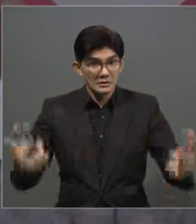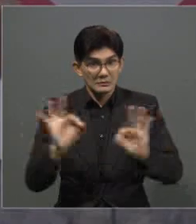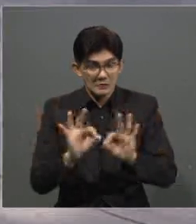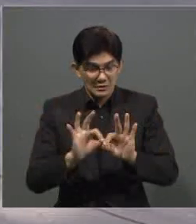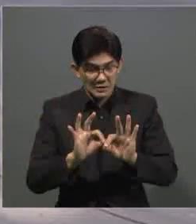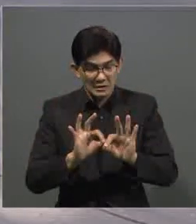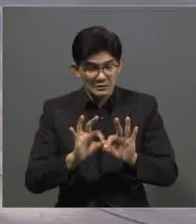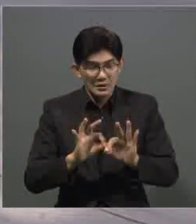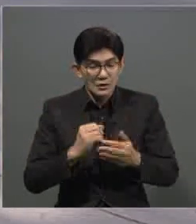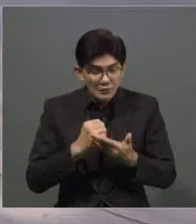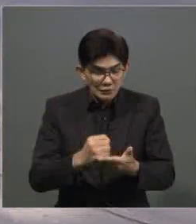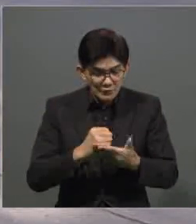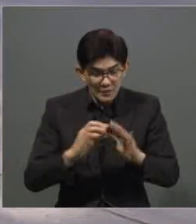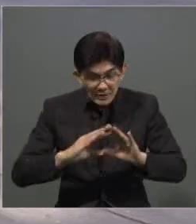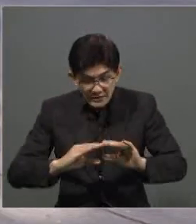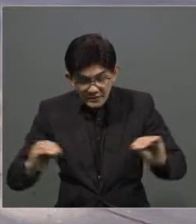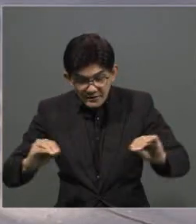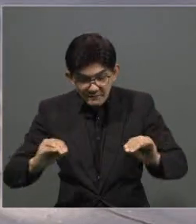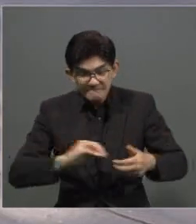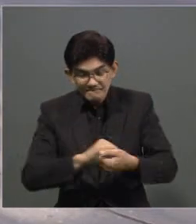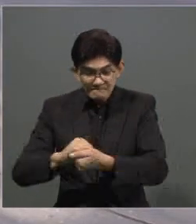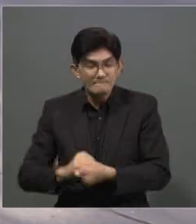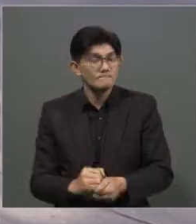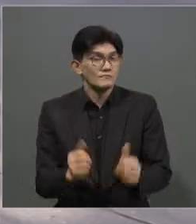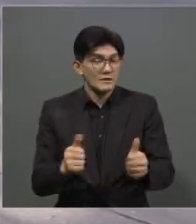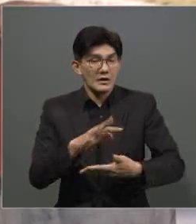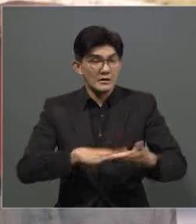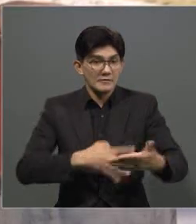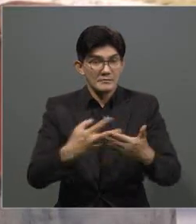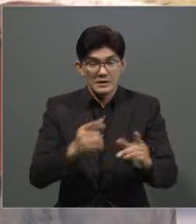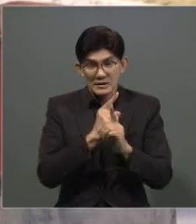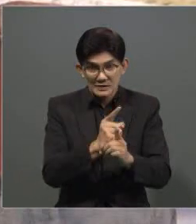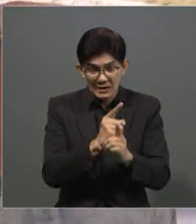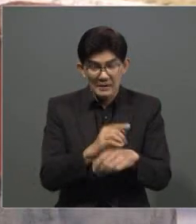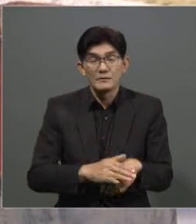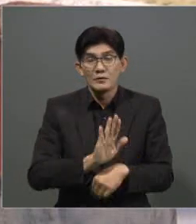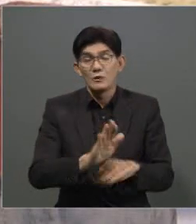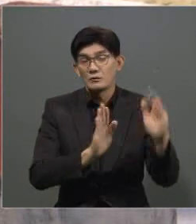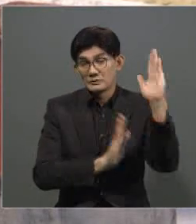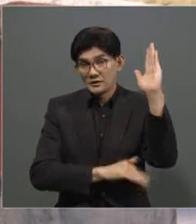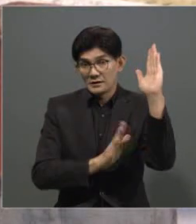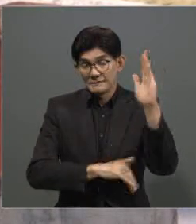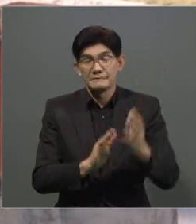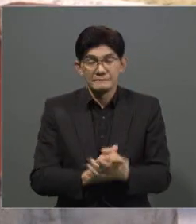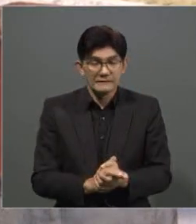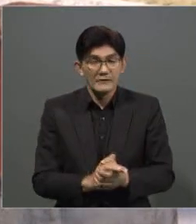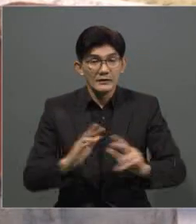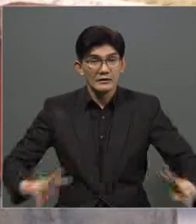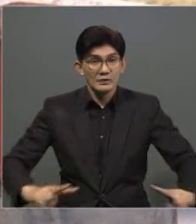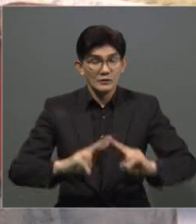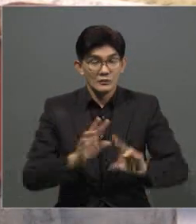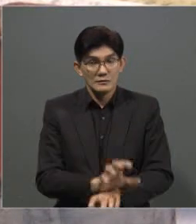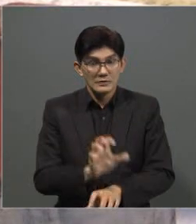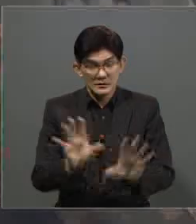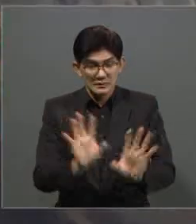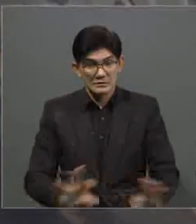สันติสุขตามแผนการเสริมสร้างประสิทธิภาพเจ้าหน้าที่แล้วก็อาสาสมัครประจำพื้นที่จังหวัดชายแดนภาคใต้ซึ่งกระทรวงมหาดไทยได้ให้